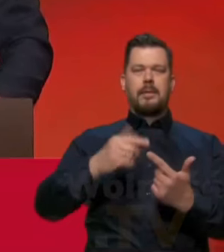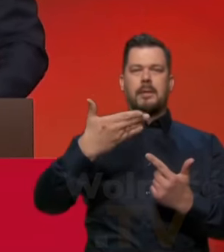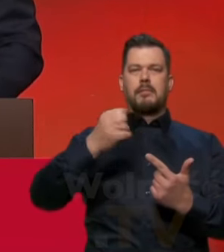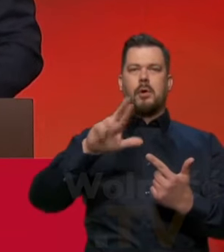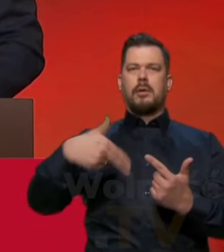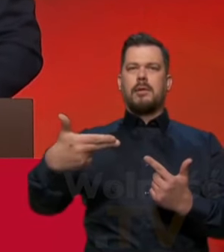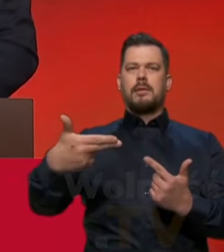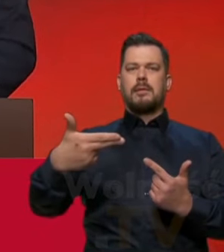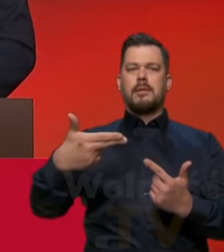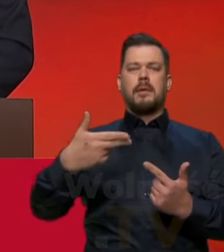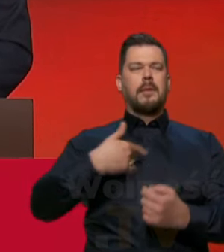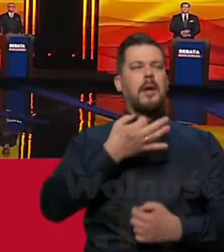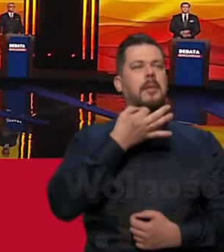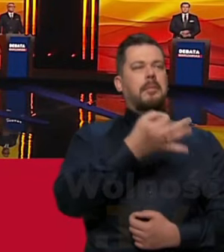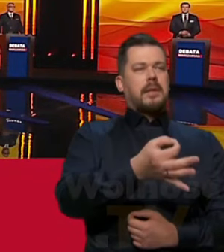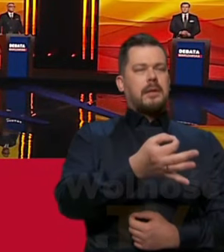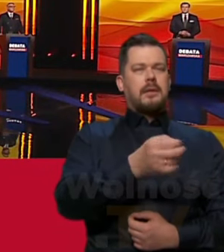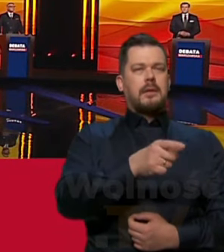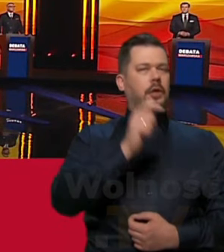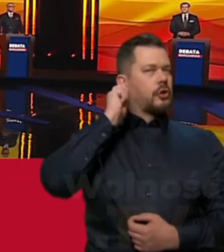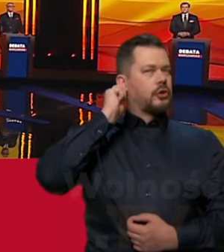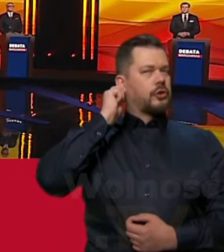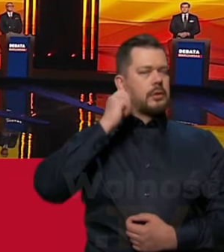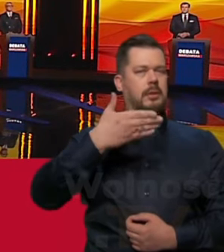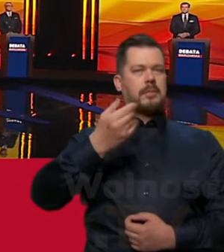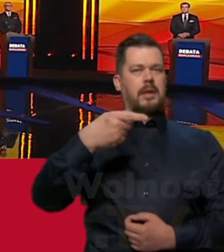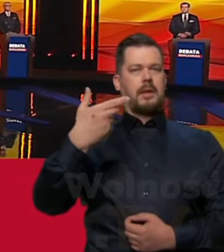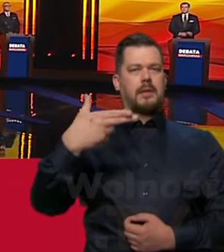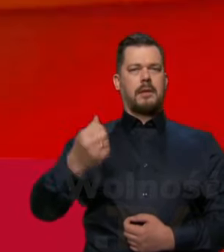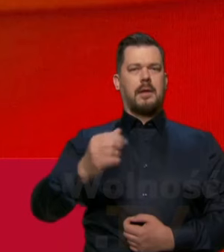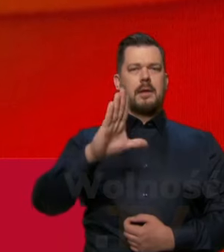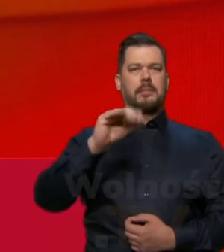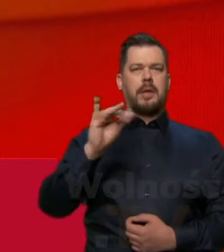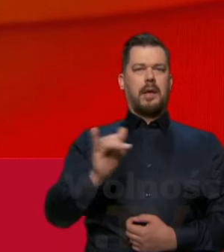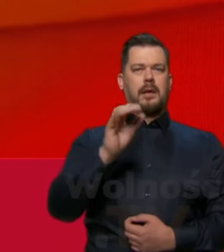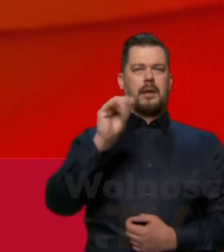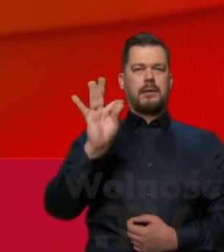Modlinie? Na to pytanie jako pierwsza odpowie pani Magdalena Biejat.